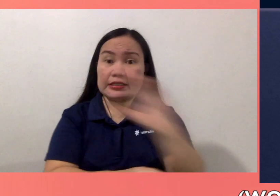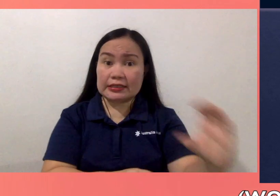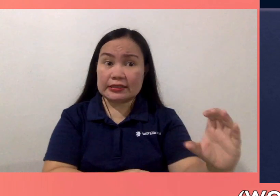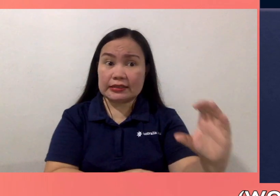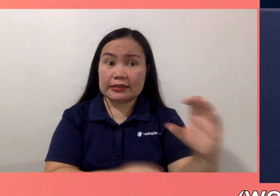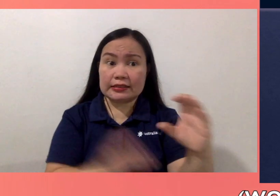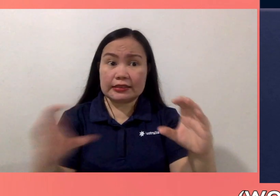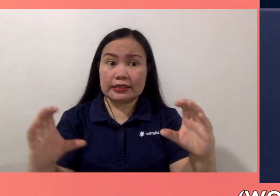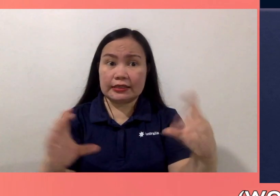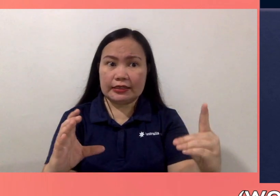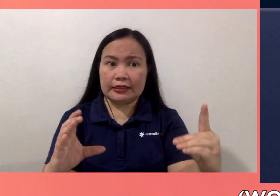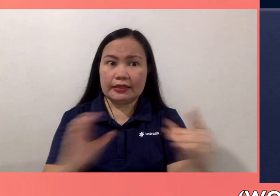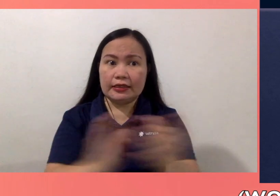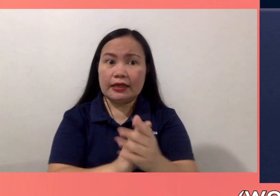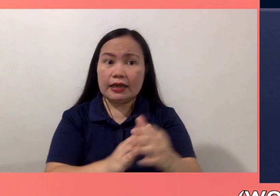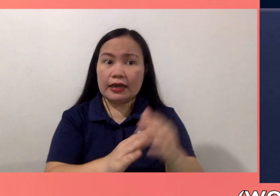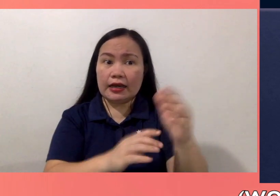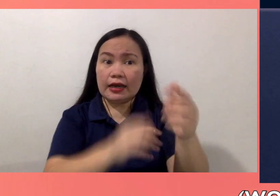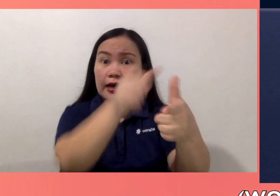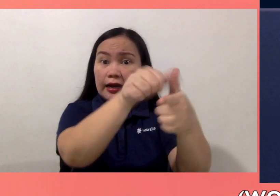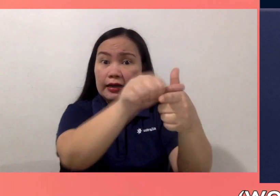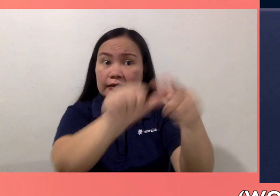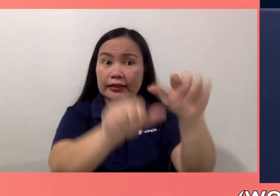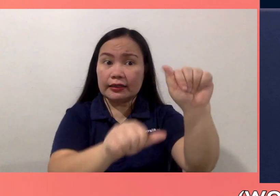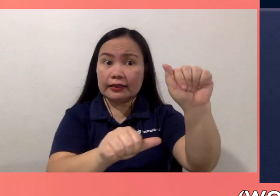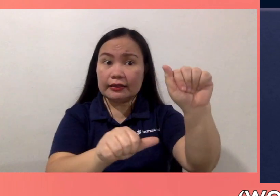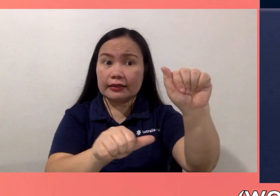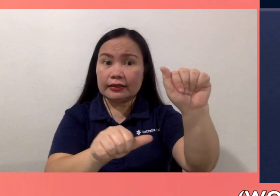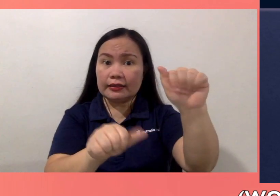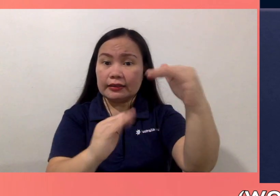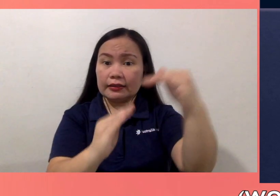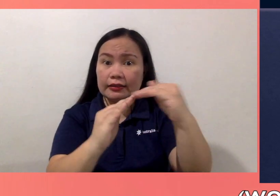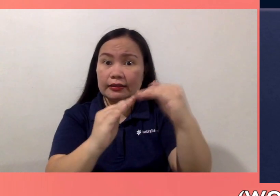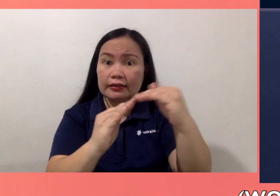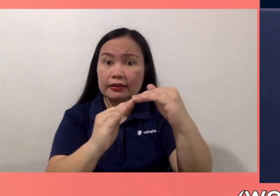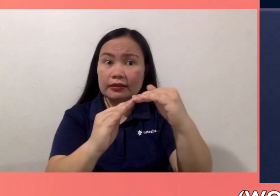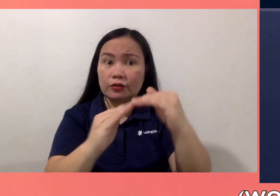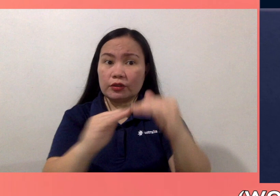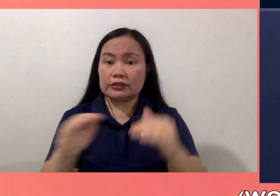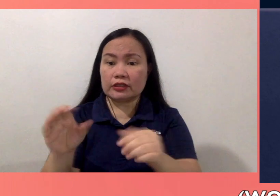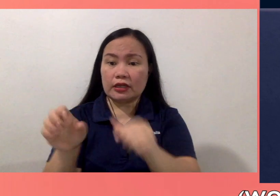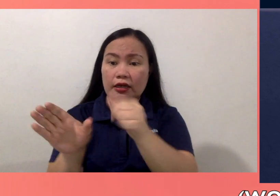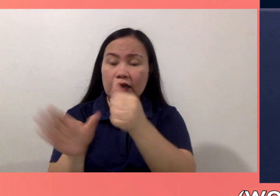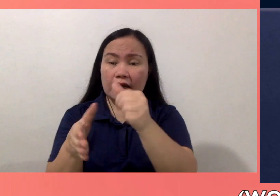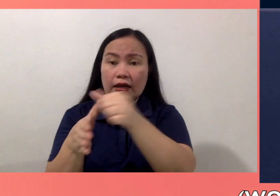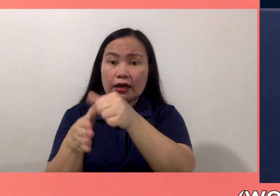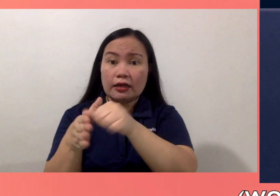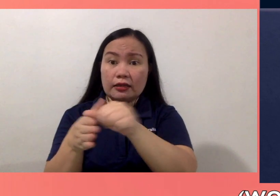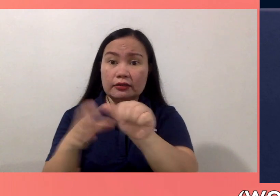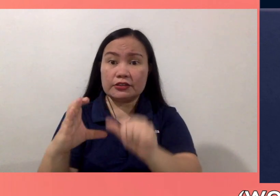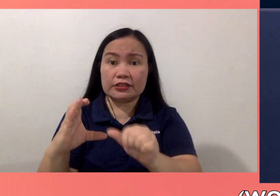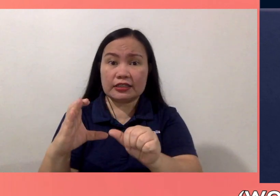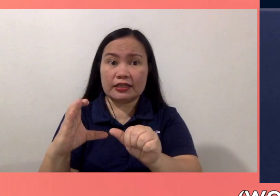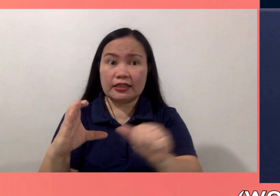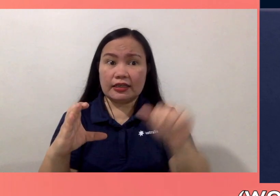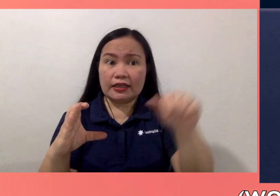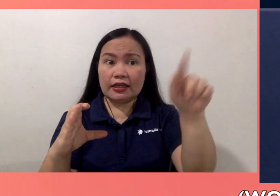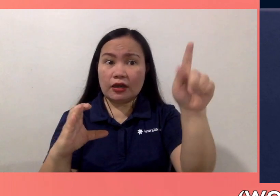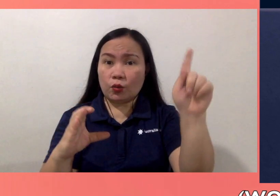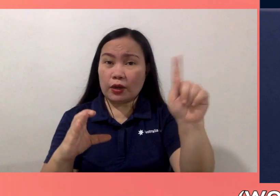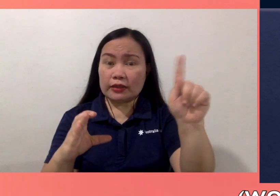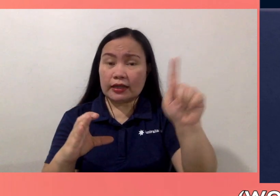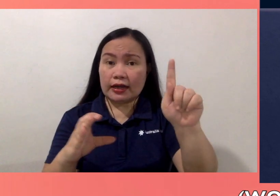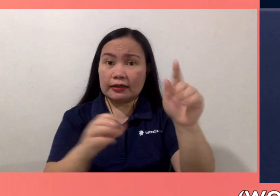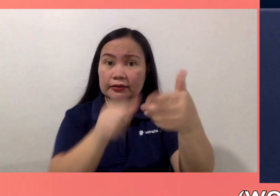ABCD. So, si angle A ay congruent kay angle C. So, ibig sabihin, class, kung anong sukat